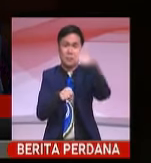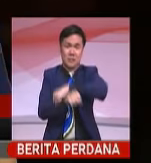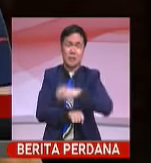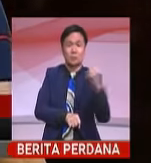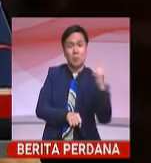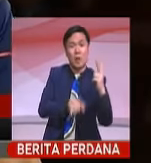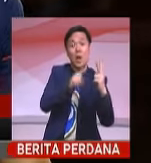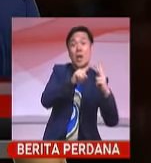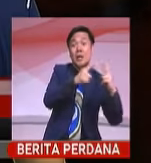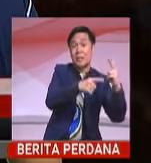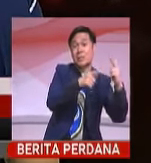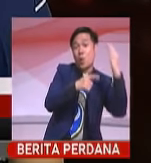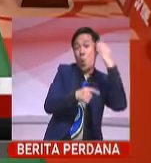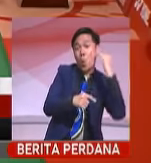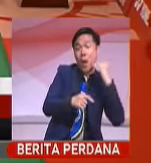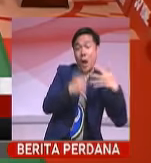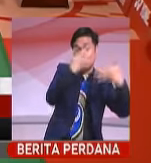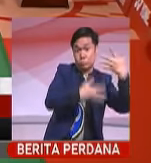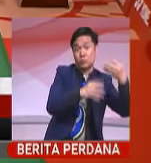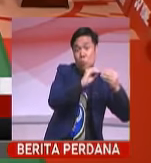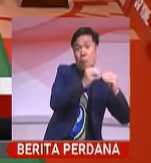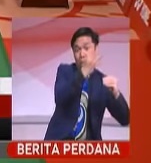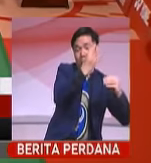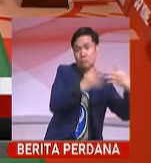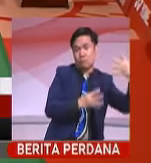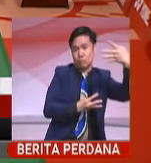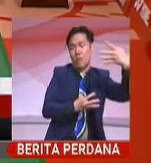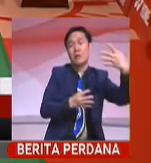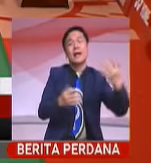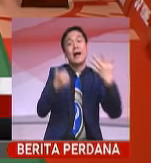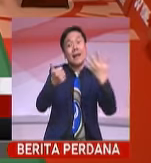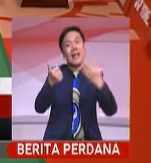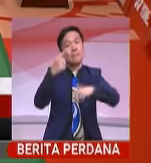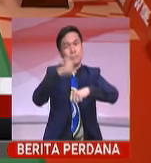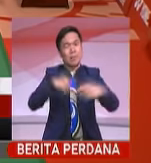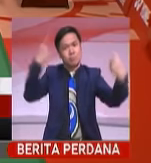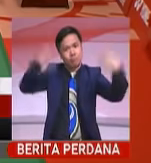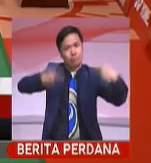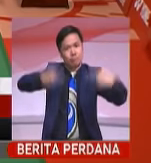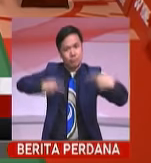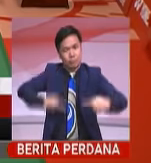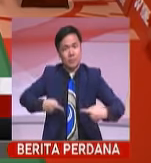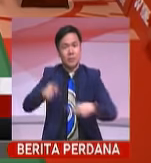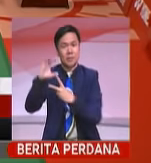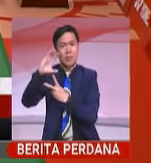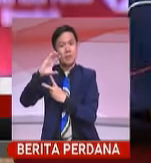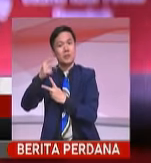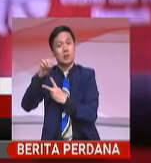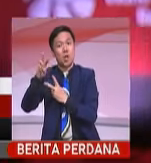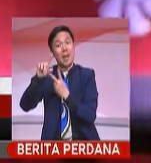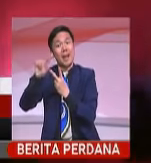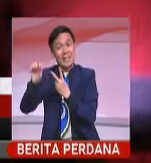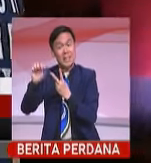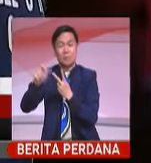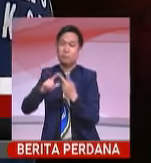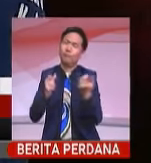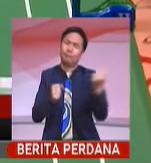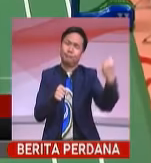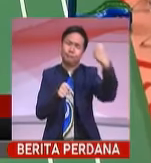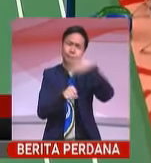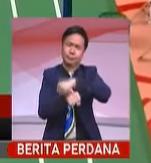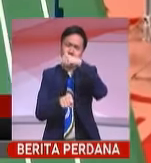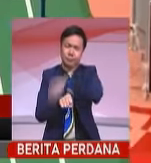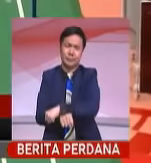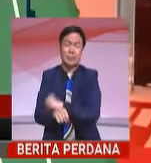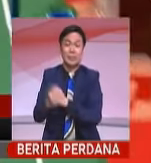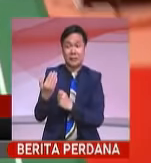peregu nombor 4 dunia tersebut dalam rekod 6 pertemuan. Sebelum ini, Mei Kwan Meng Yan turut tewas di tangan pilihan ketiga